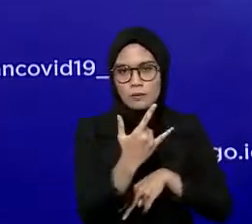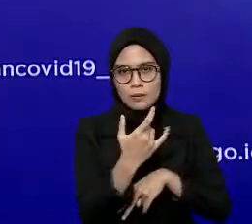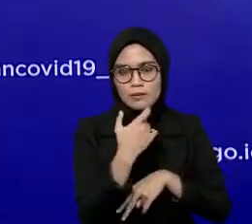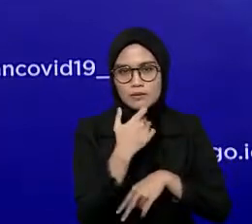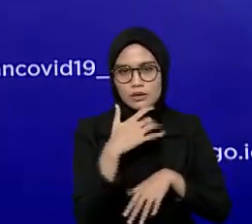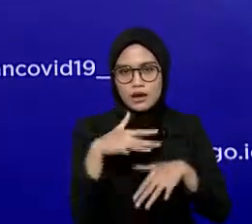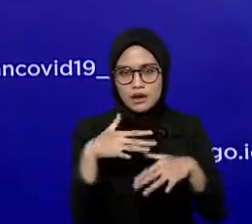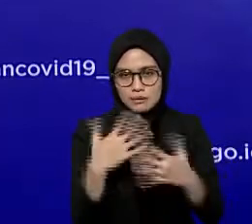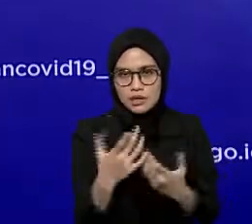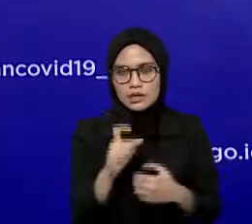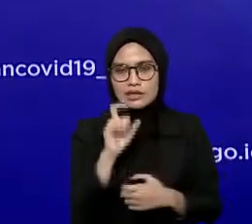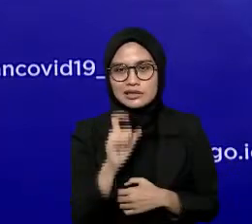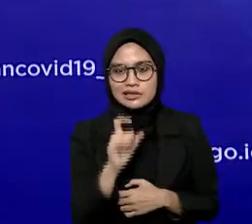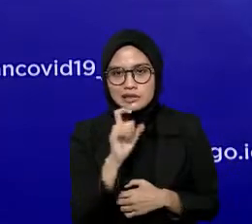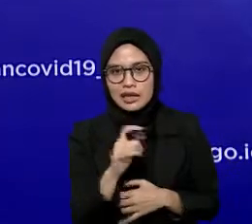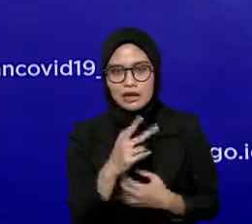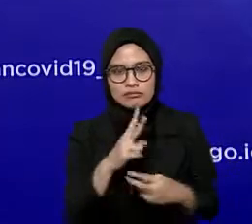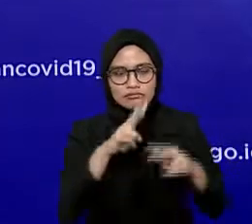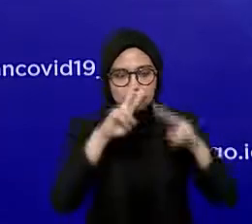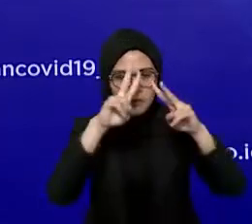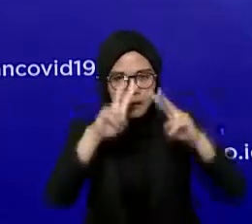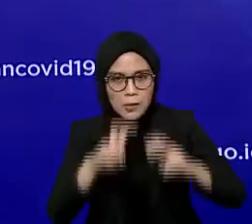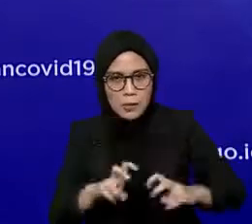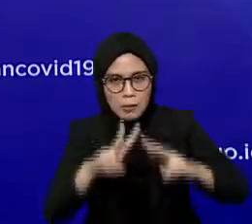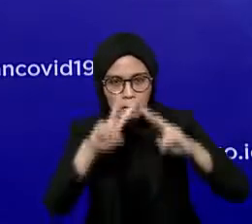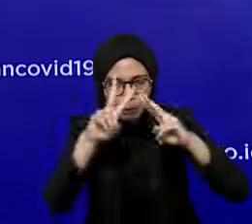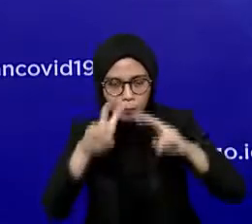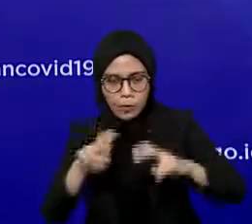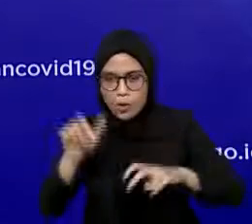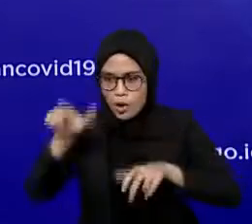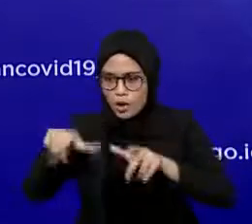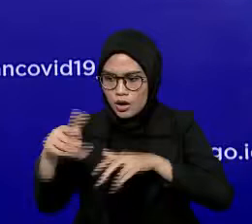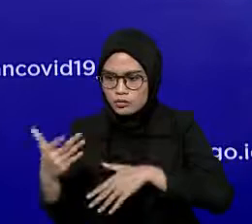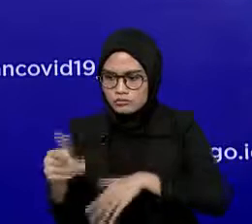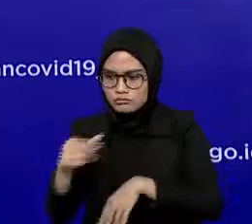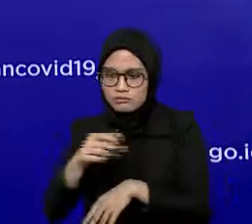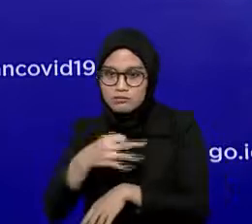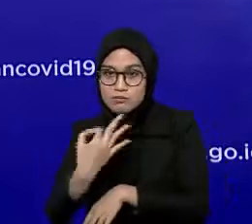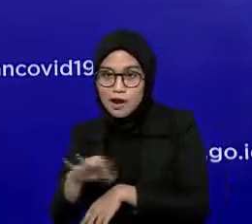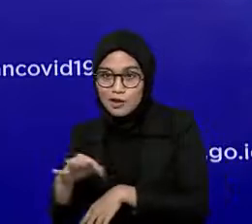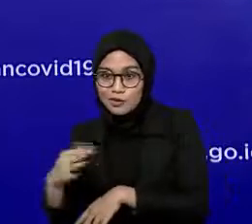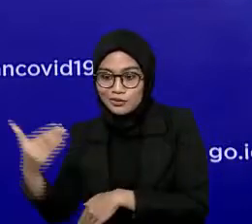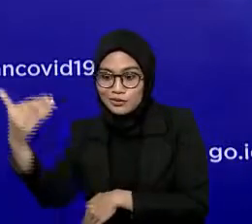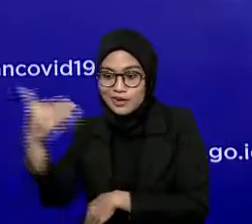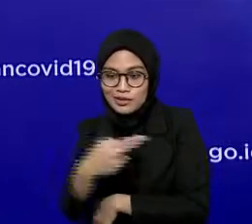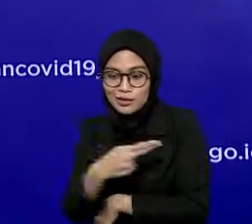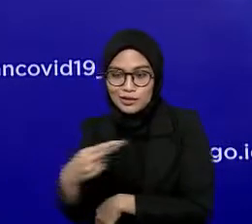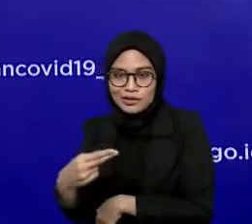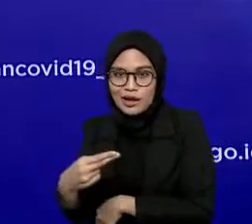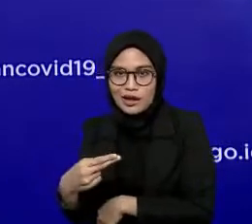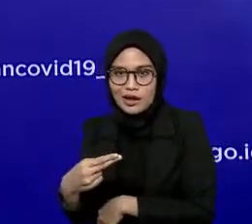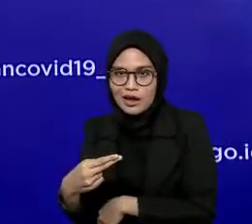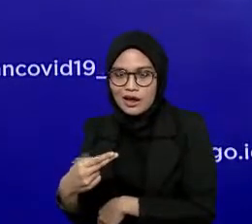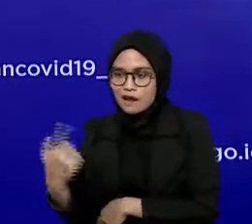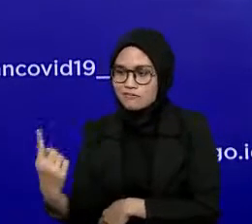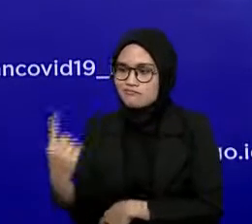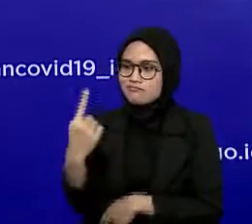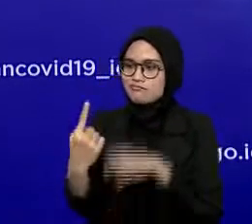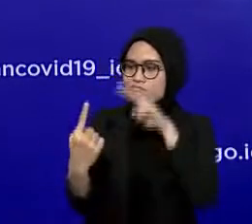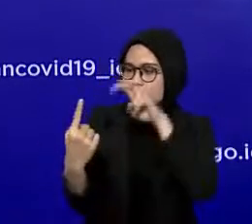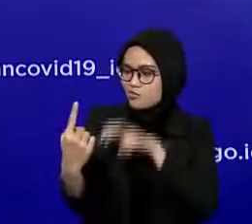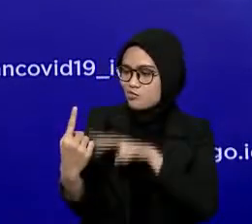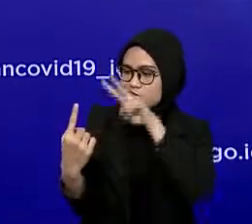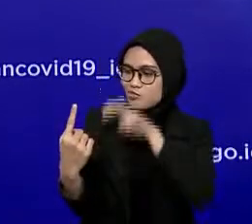sequencing spesimen pelaku perjalanan di tiap pintu masuk yang tersebar di Indonesia, dan sampai sekarang